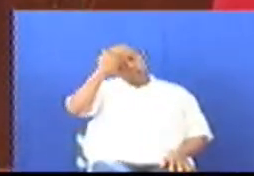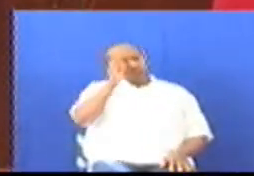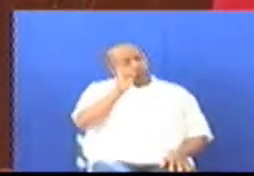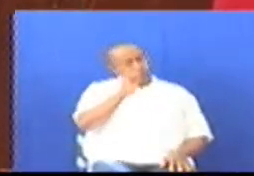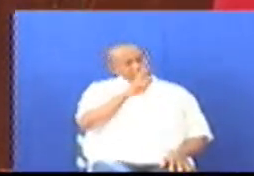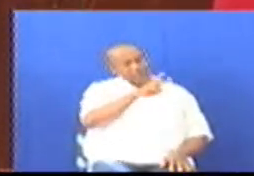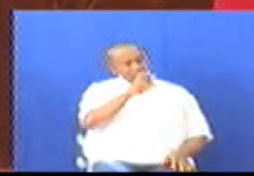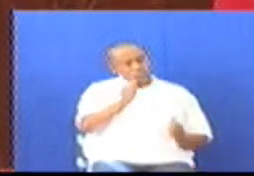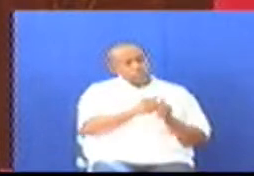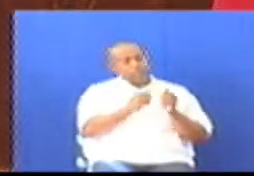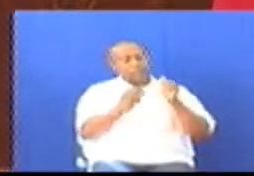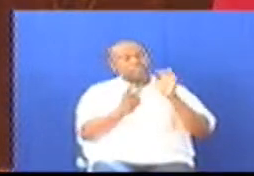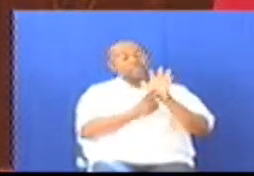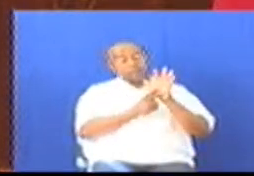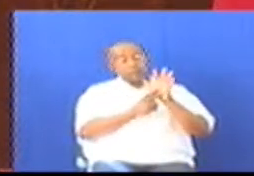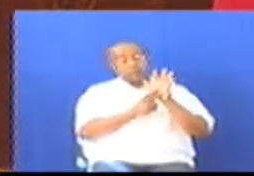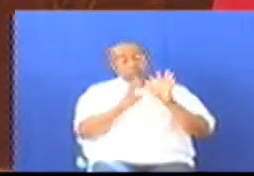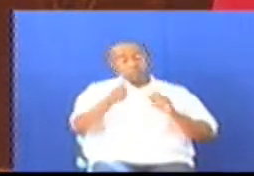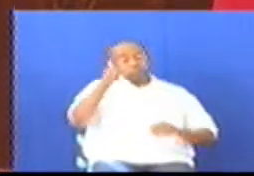2017